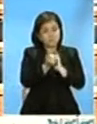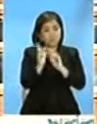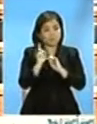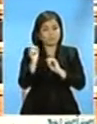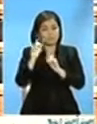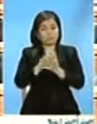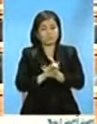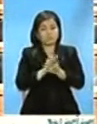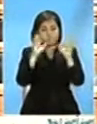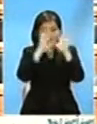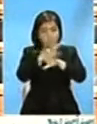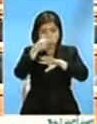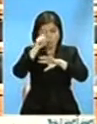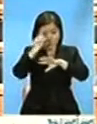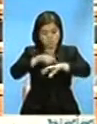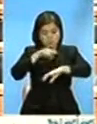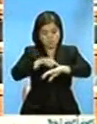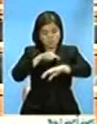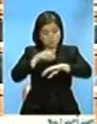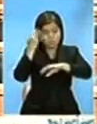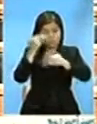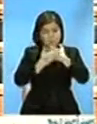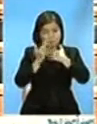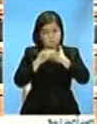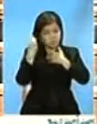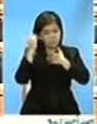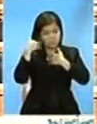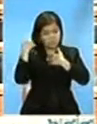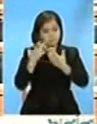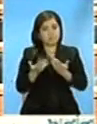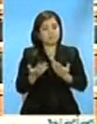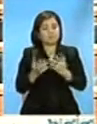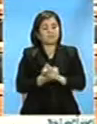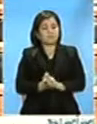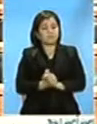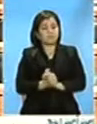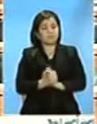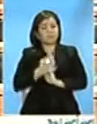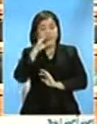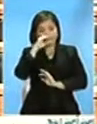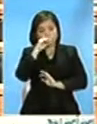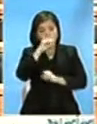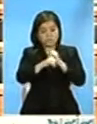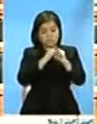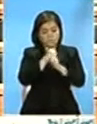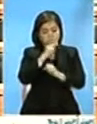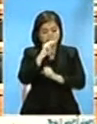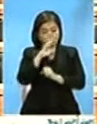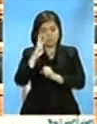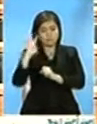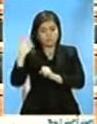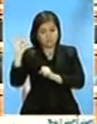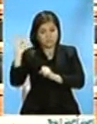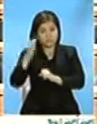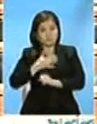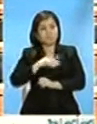ะซีเรียสกับเวลาของผมค่อนข้างมากท่านประธานที่เคารพในส่วนสว.49ตรงนี้ขอพูดผ